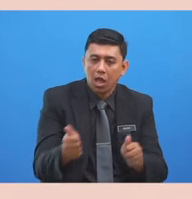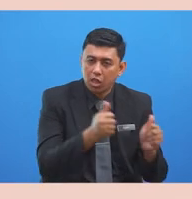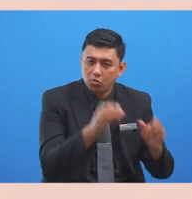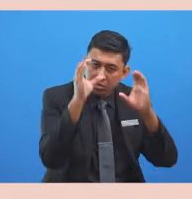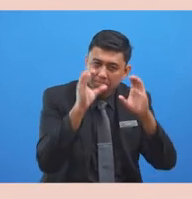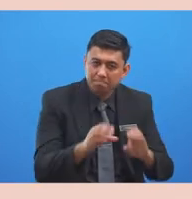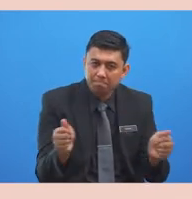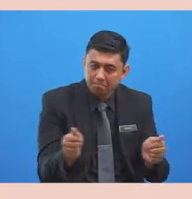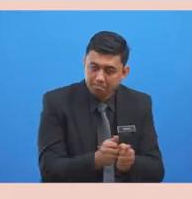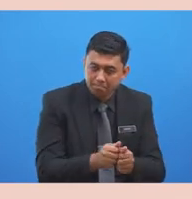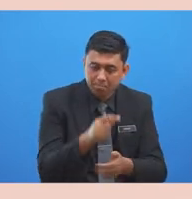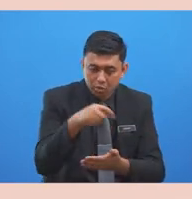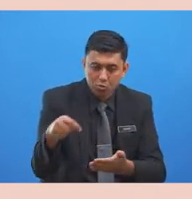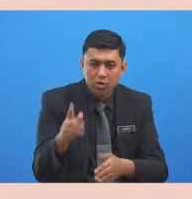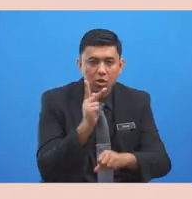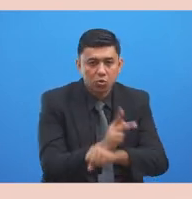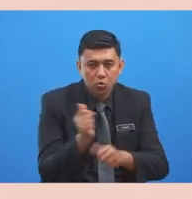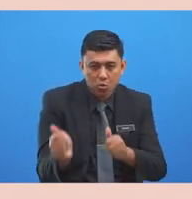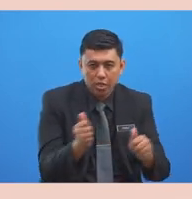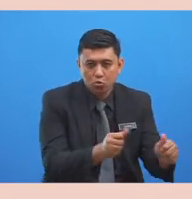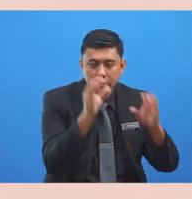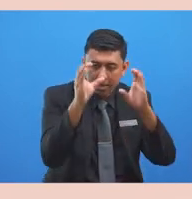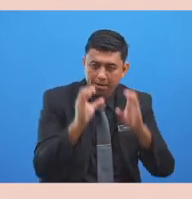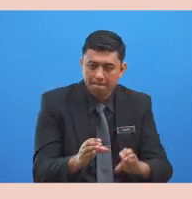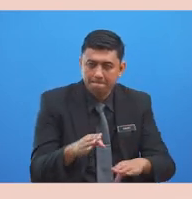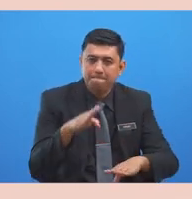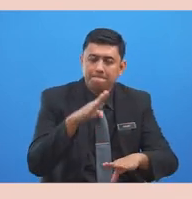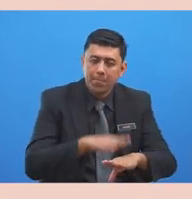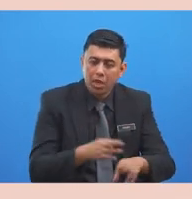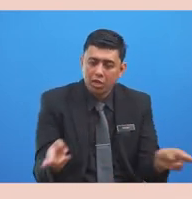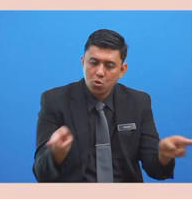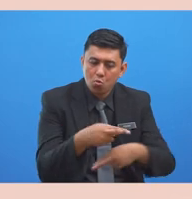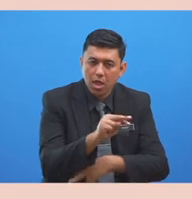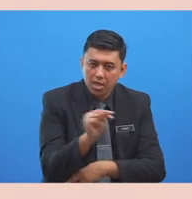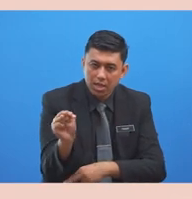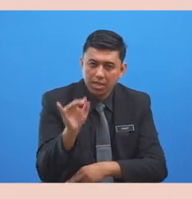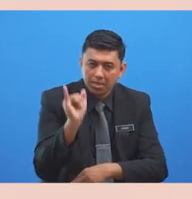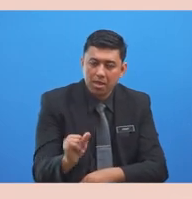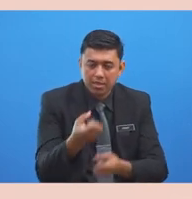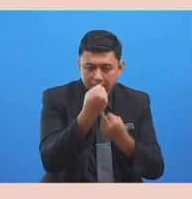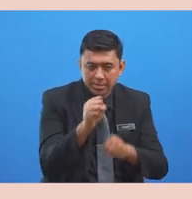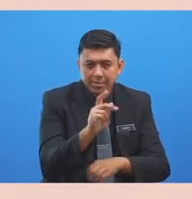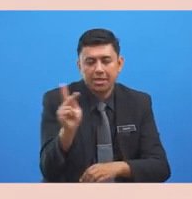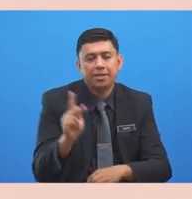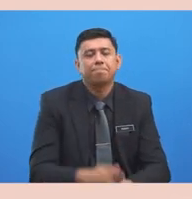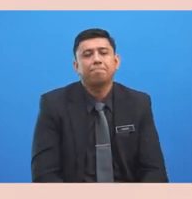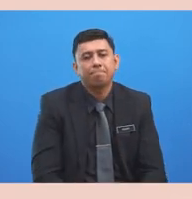atau cara dengan menulis kod atau cara dalam ruangan yang